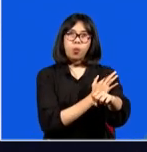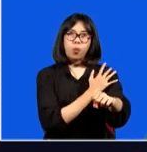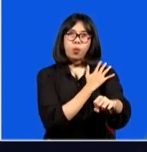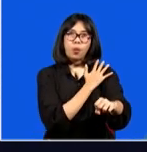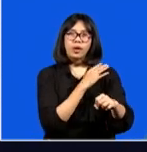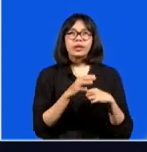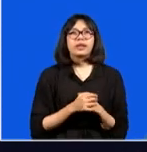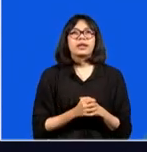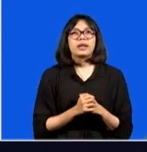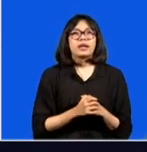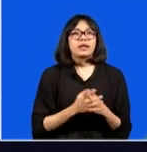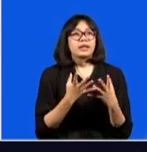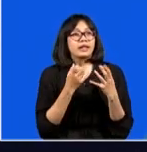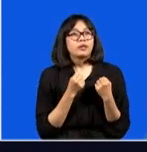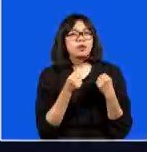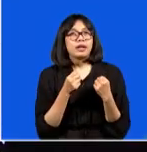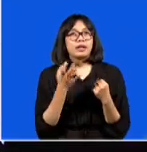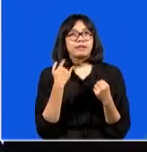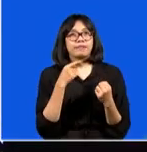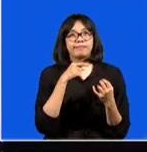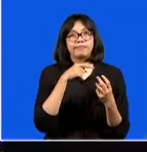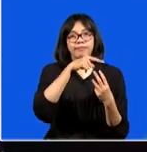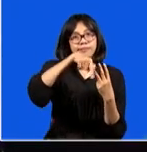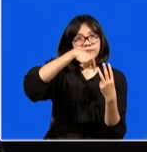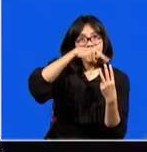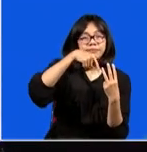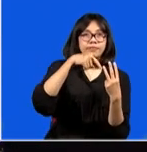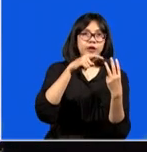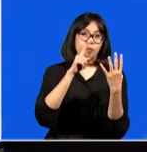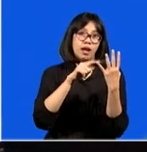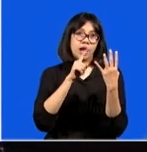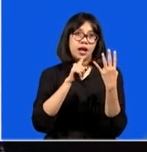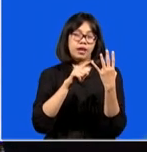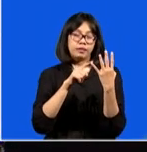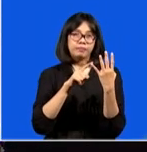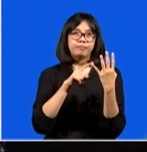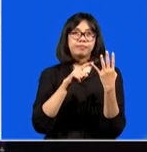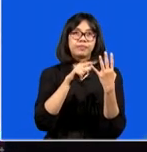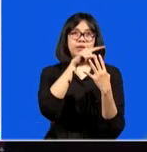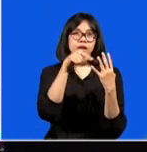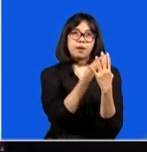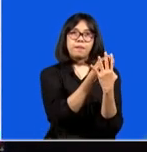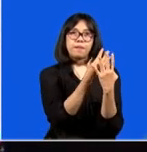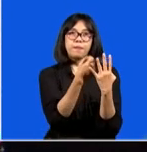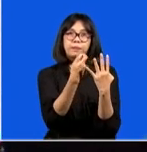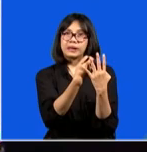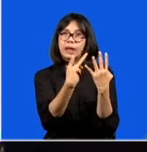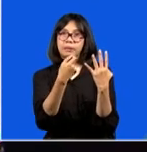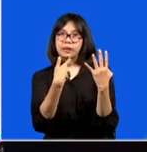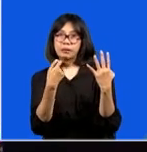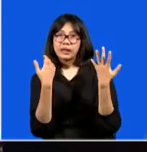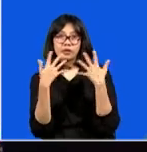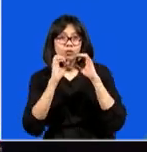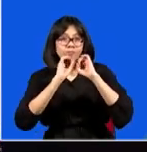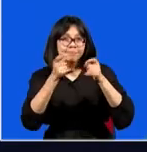semoga pesan-pesan dari pak Budi budol Vina ibu Lili bu Eka serta Mbak Maudy